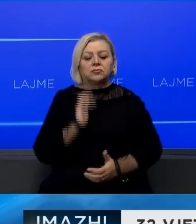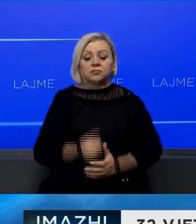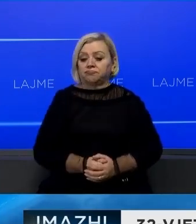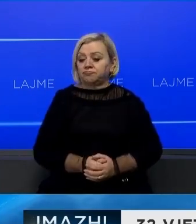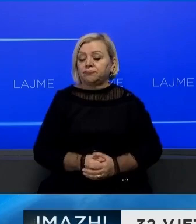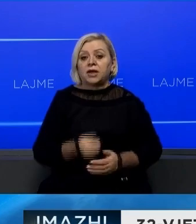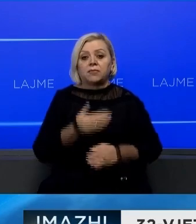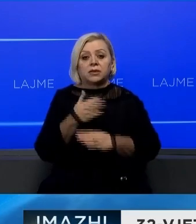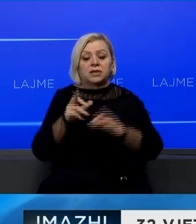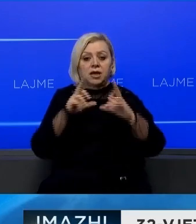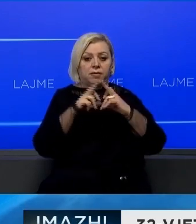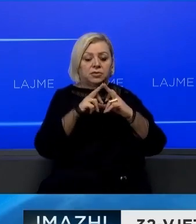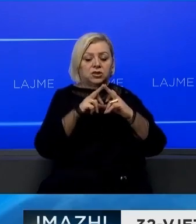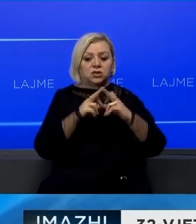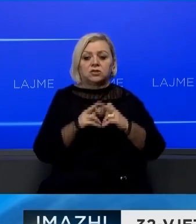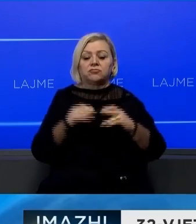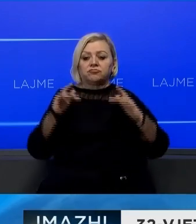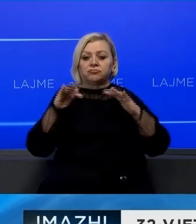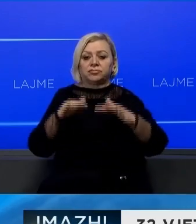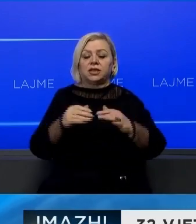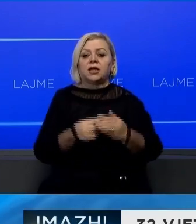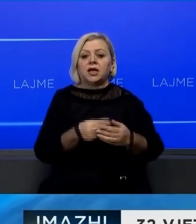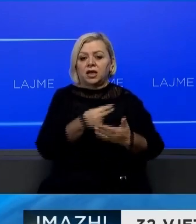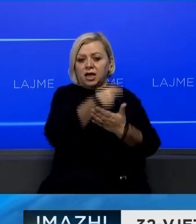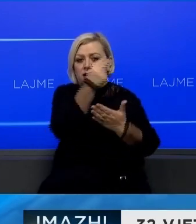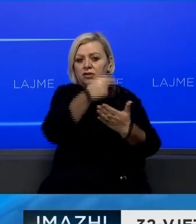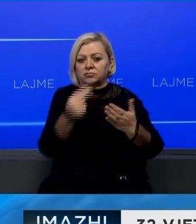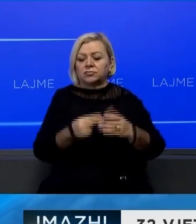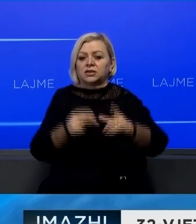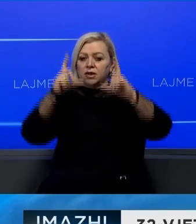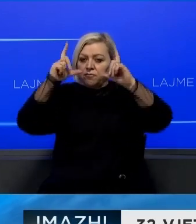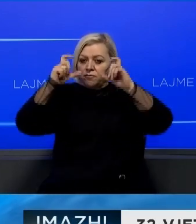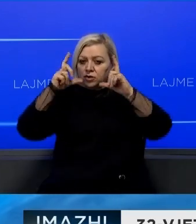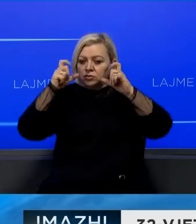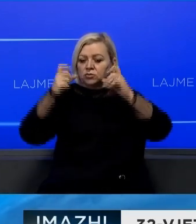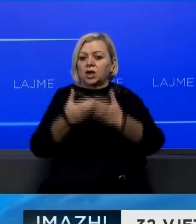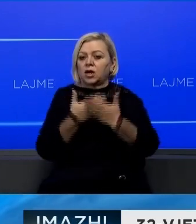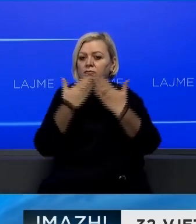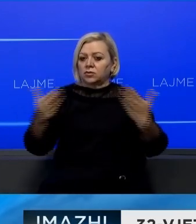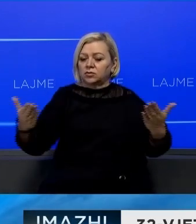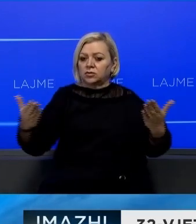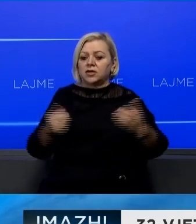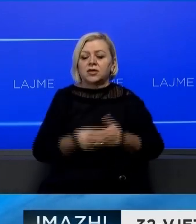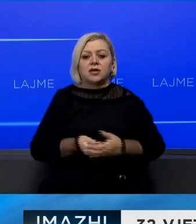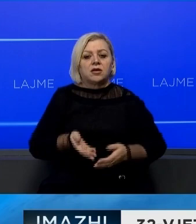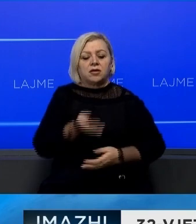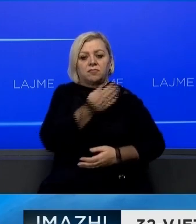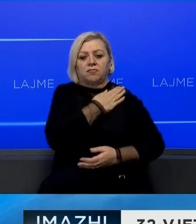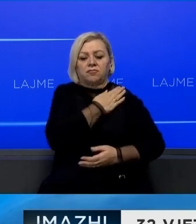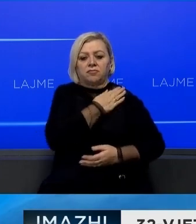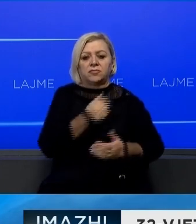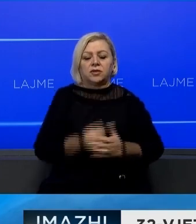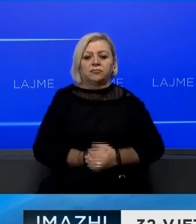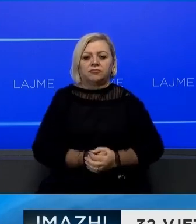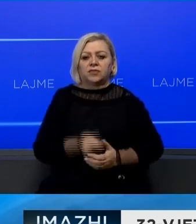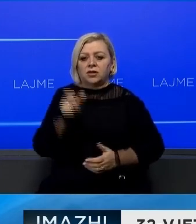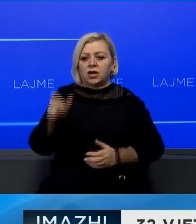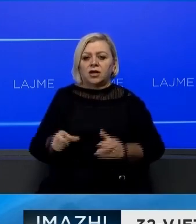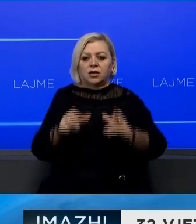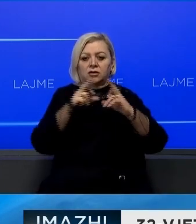Më pas, Avdiçiku mori pjesë në ekspozitën me fotografitë e ish-presidentit Ibrahim Rugova të fotografit Adnan Ruhani.